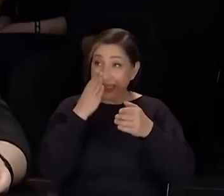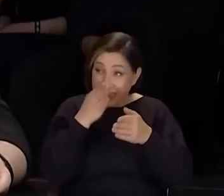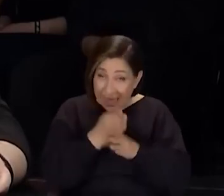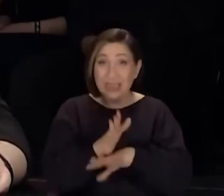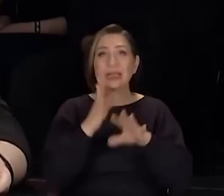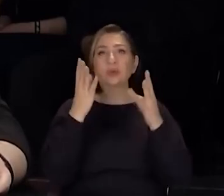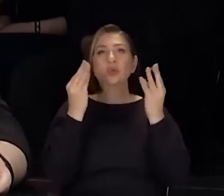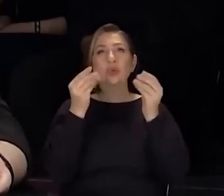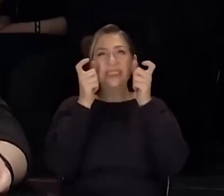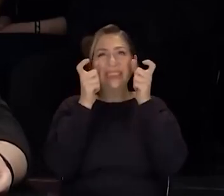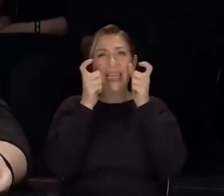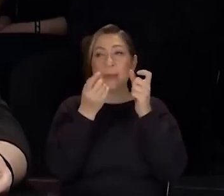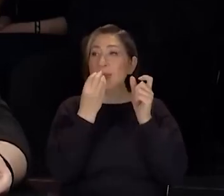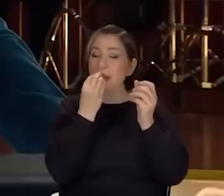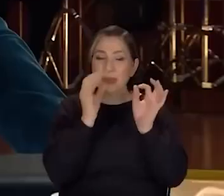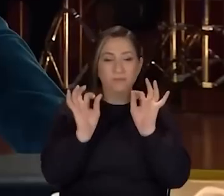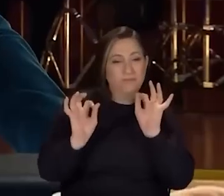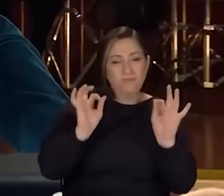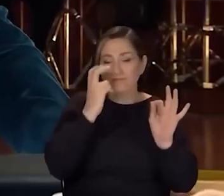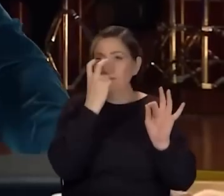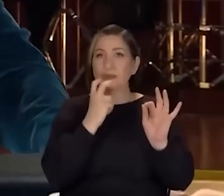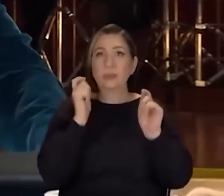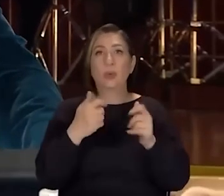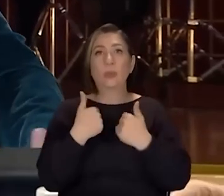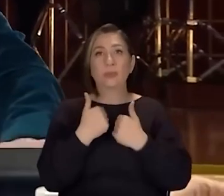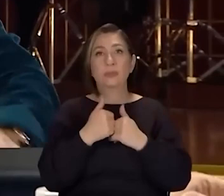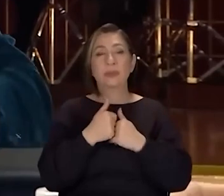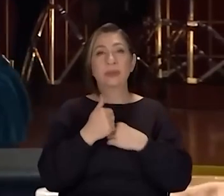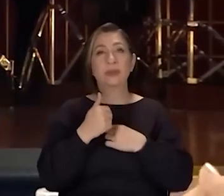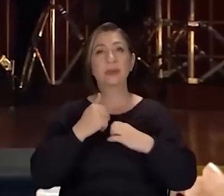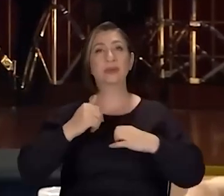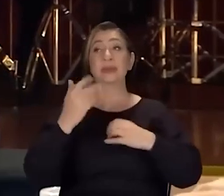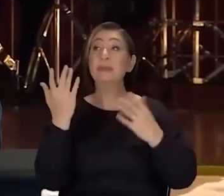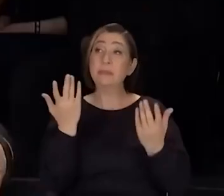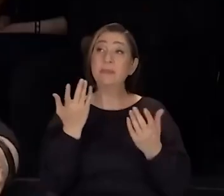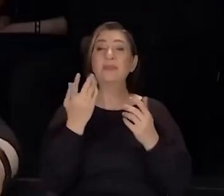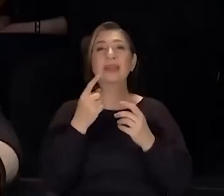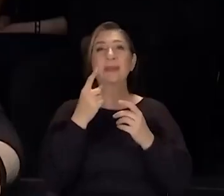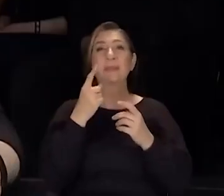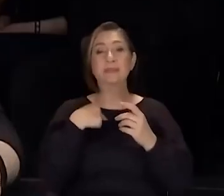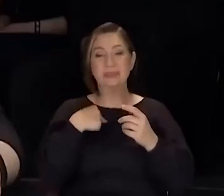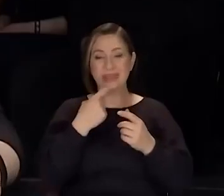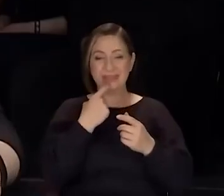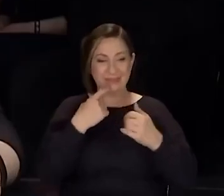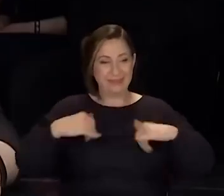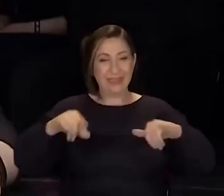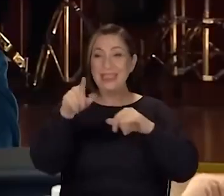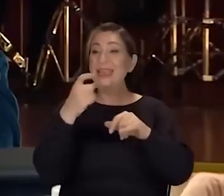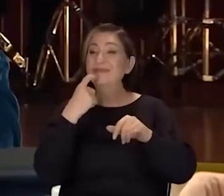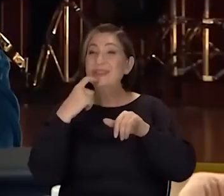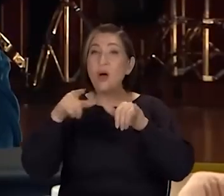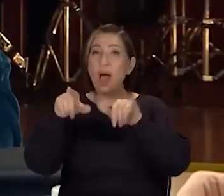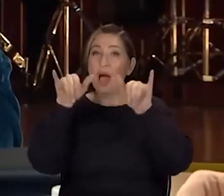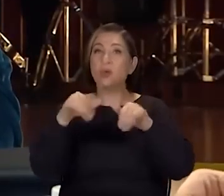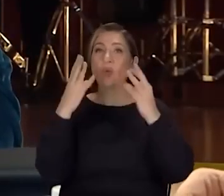Gerçekten çok dikkatli beslenmeye çalışıyorum. Evet. Bir de tabii ki ne kadar oluyorsa tabii. Bizim neslimizi de sizin nesle de